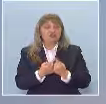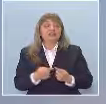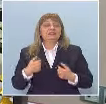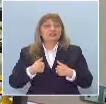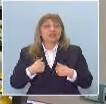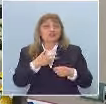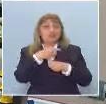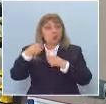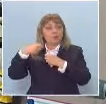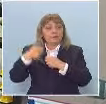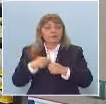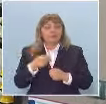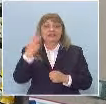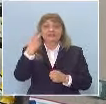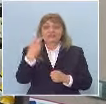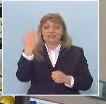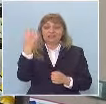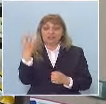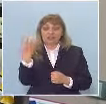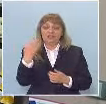Чавдаров. 24